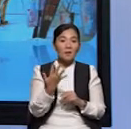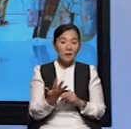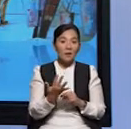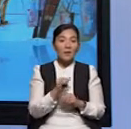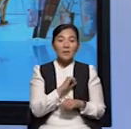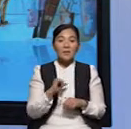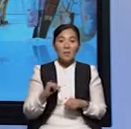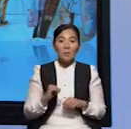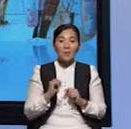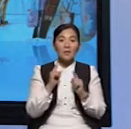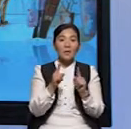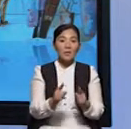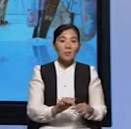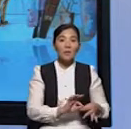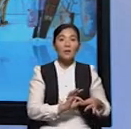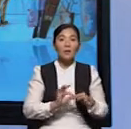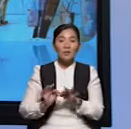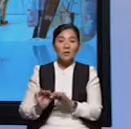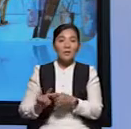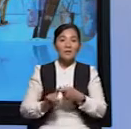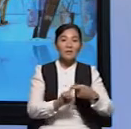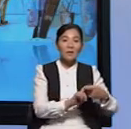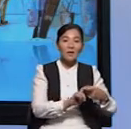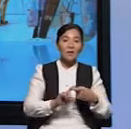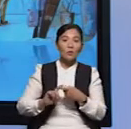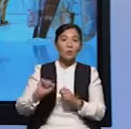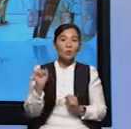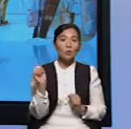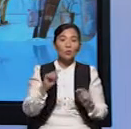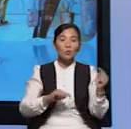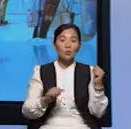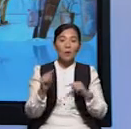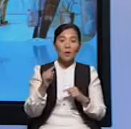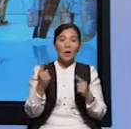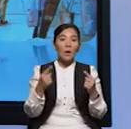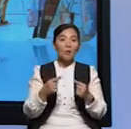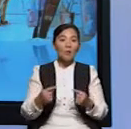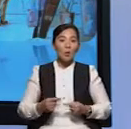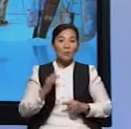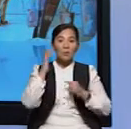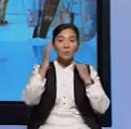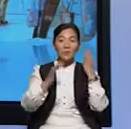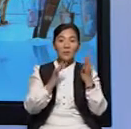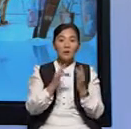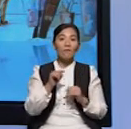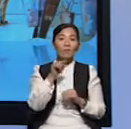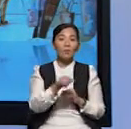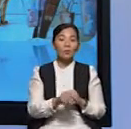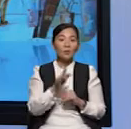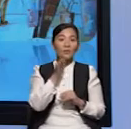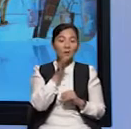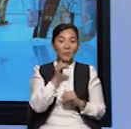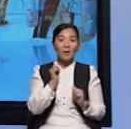несколько самостоятельных предложений, связанных друг с другом определенной мыслью. В то же